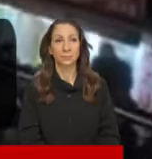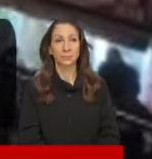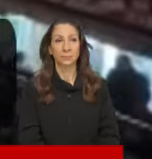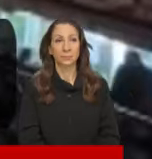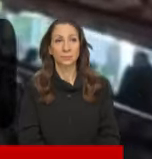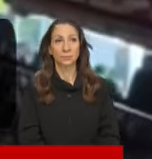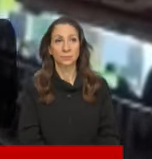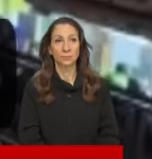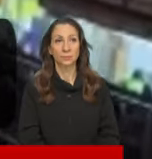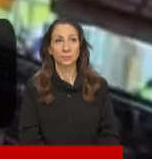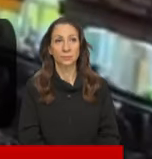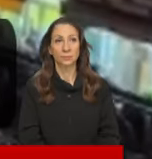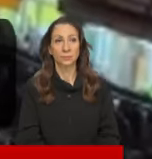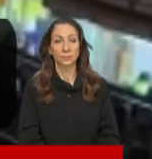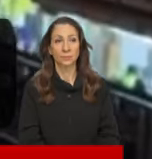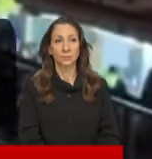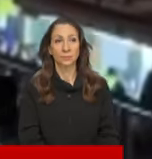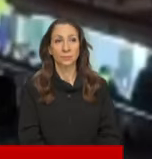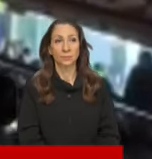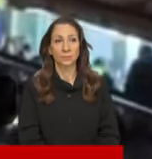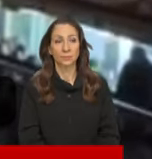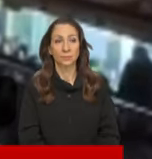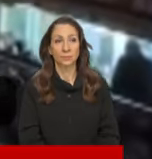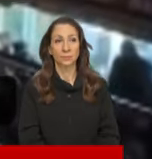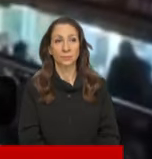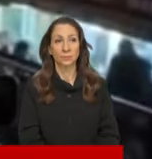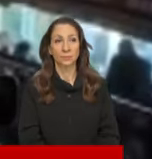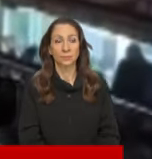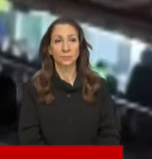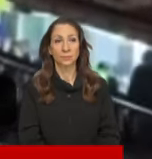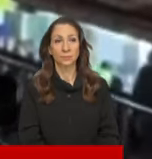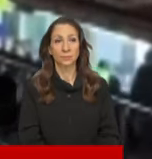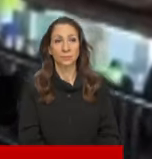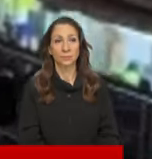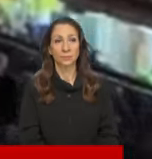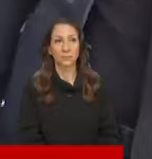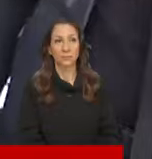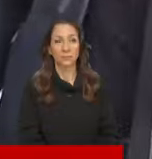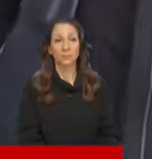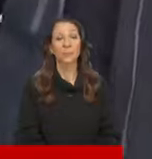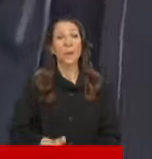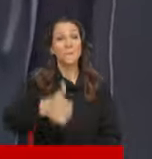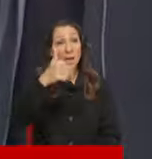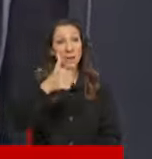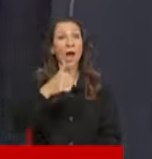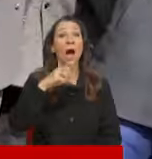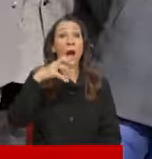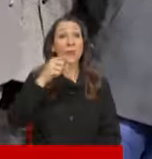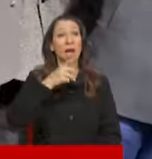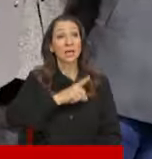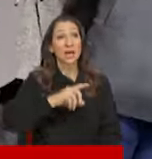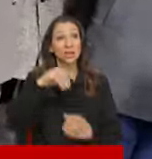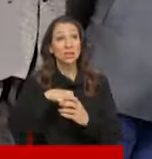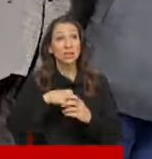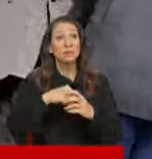biril biri ırm birisi işleri ilgil öle değil mi bakanlar AK Parti adayları